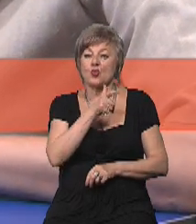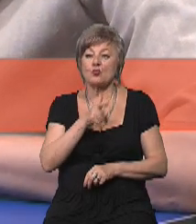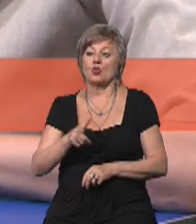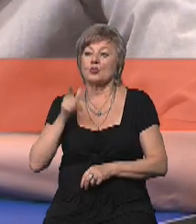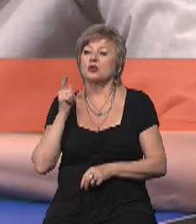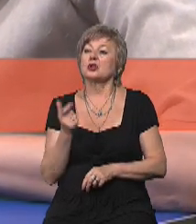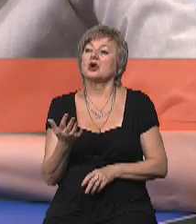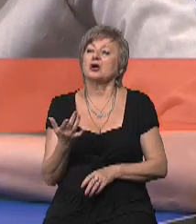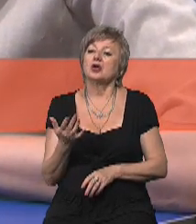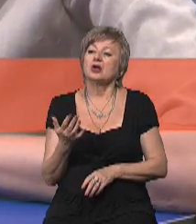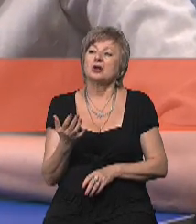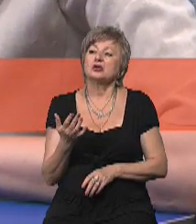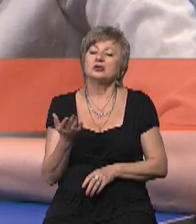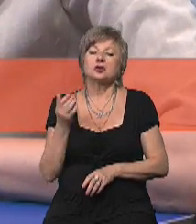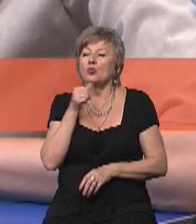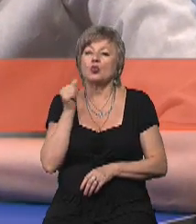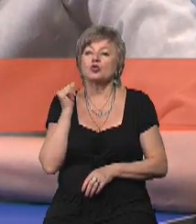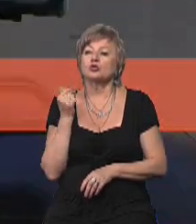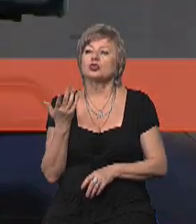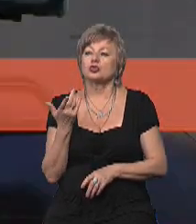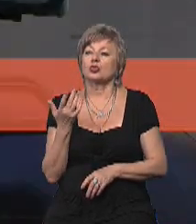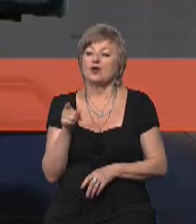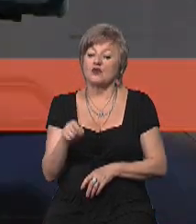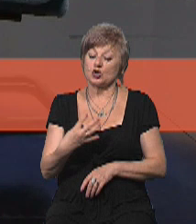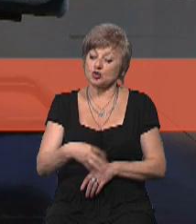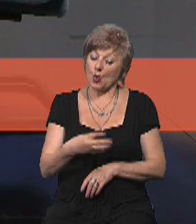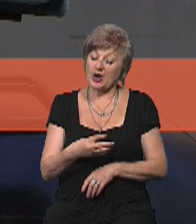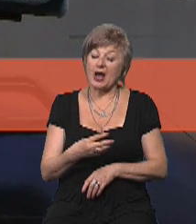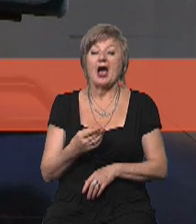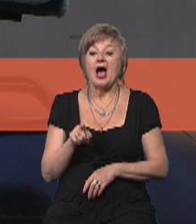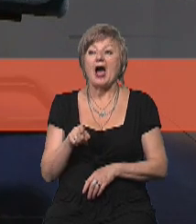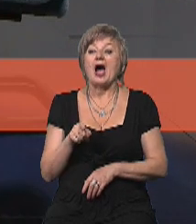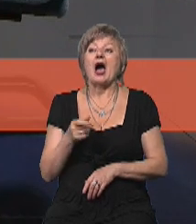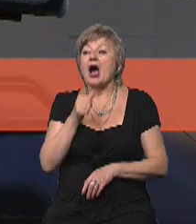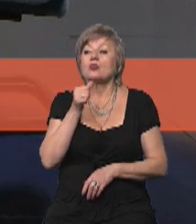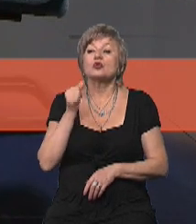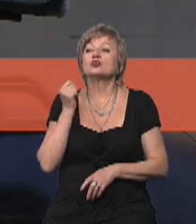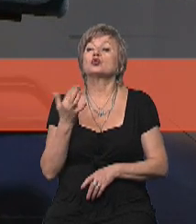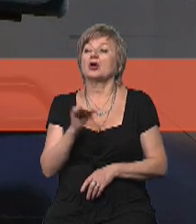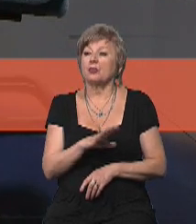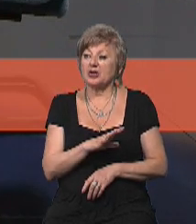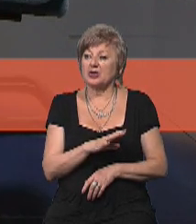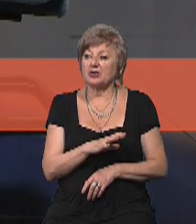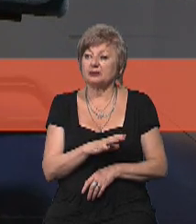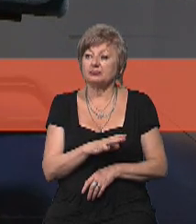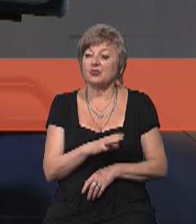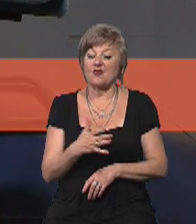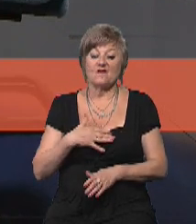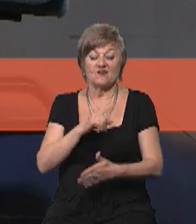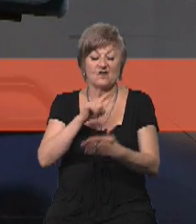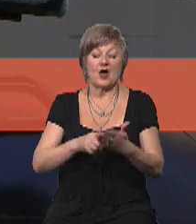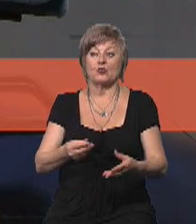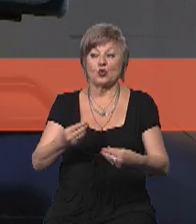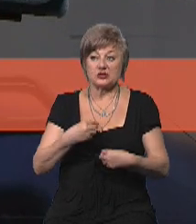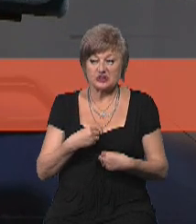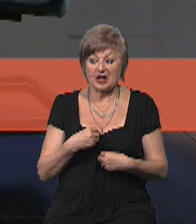три. Сколько лет назад было? Что сколько? Ну, вы кажется, 40 человек, а сколько лет назад было? 118. Значит, вернулся. Еще раз говорю, вы мне задали вопрос по